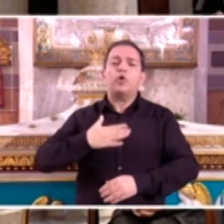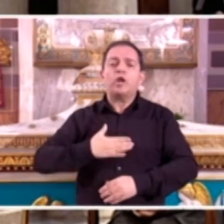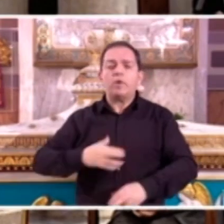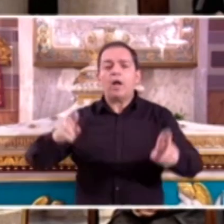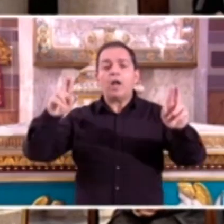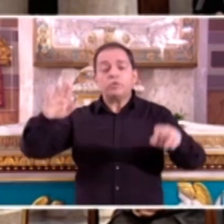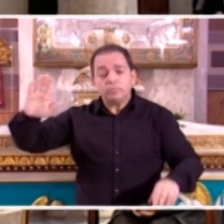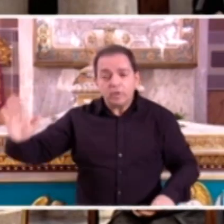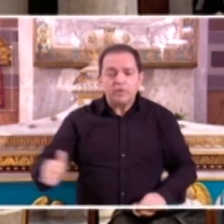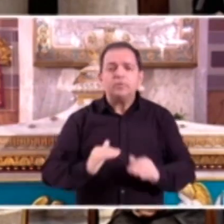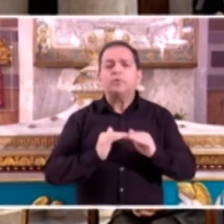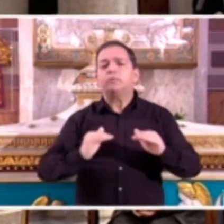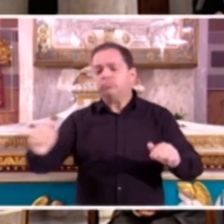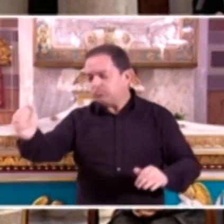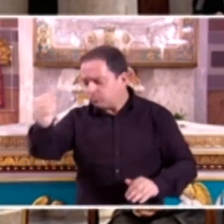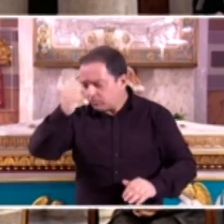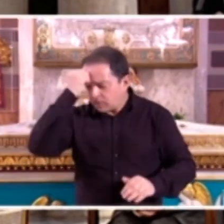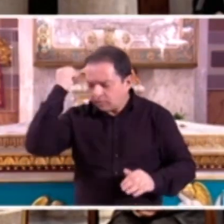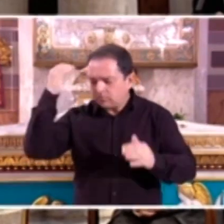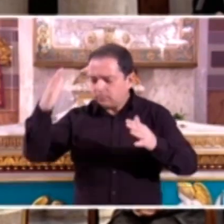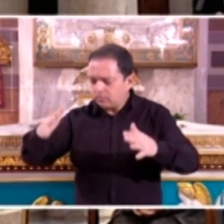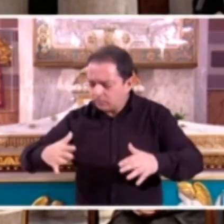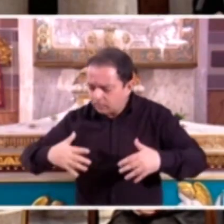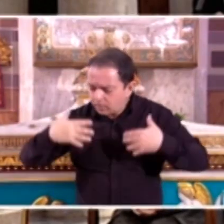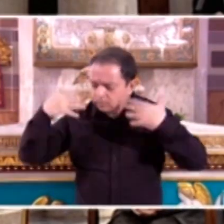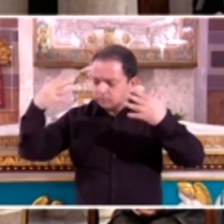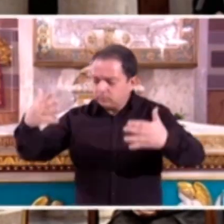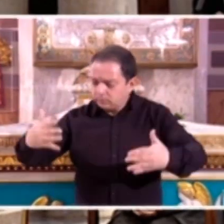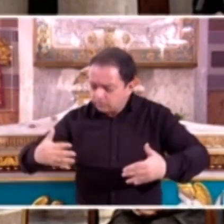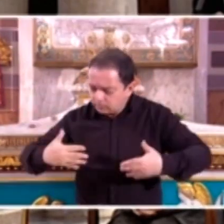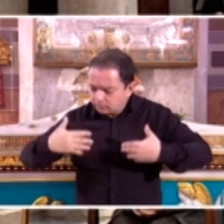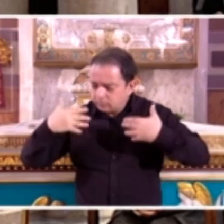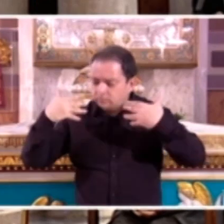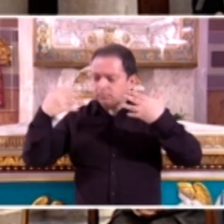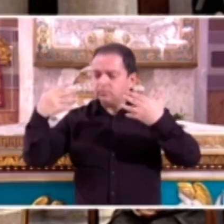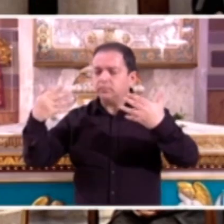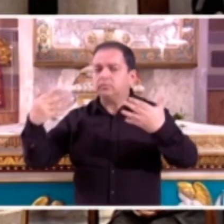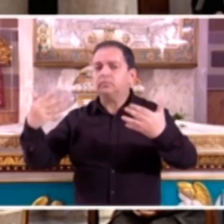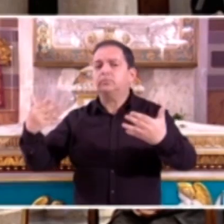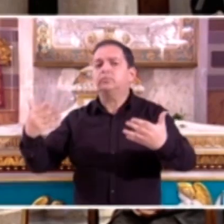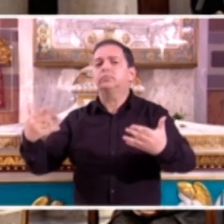και μετανία εκτελέσε παρά του Κυρίου